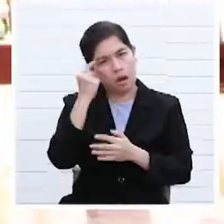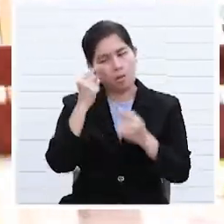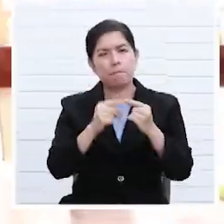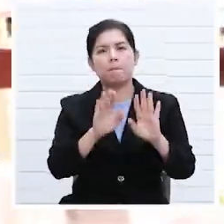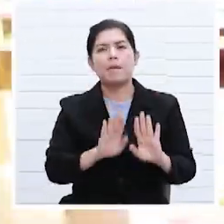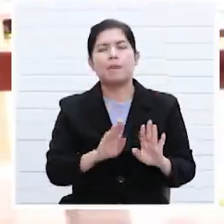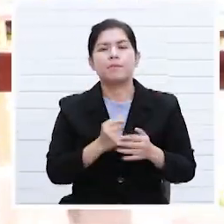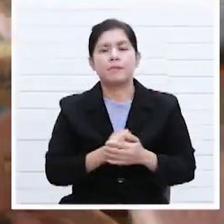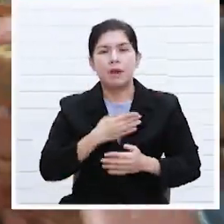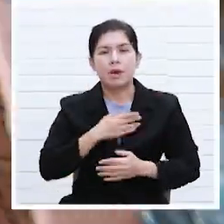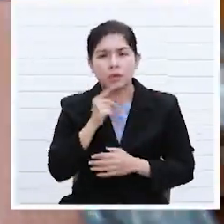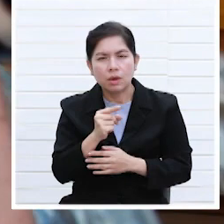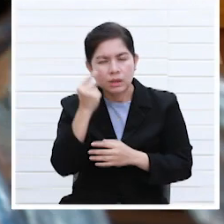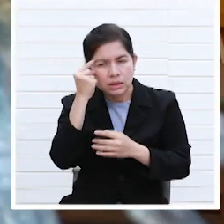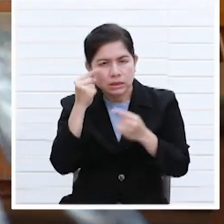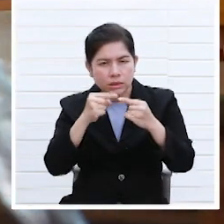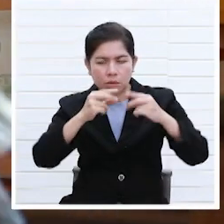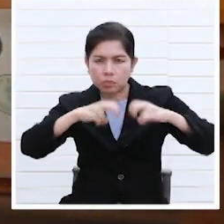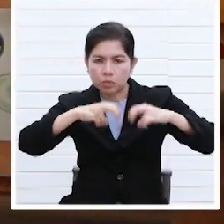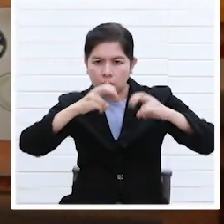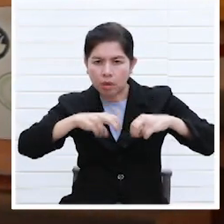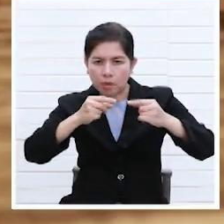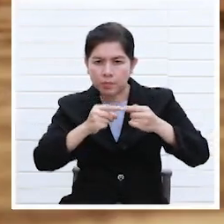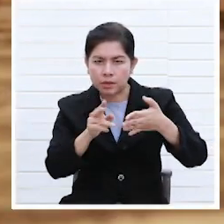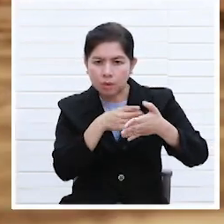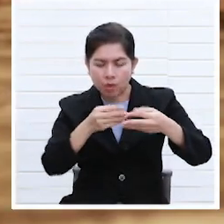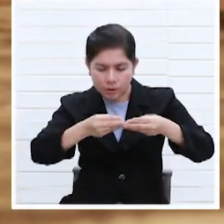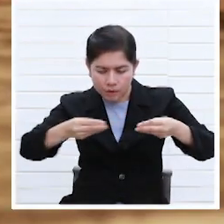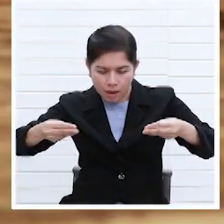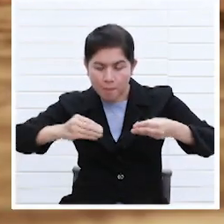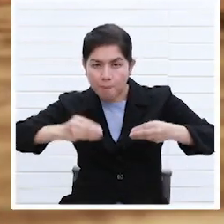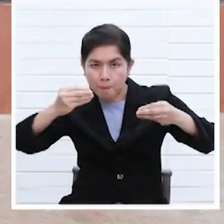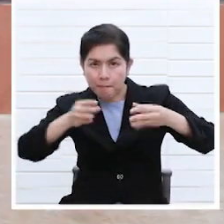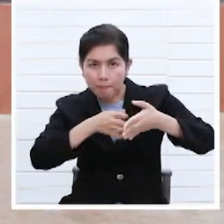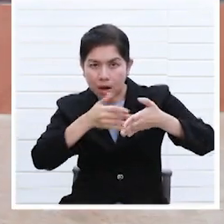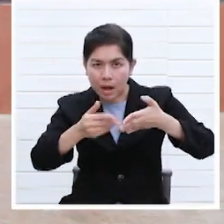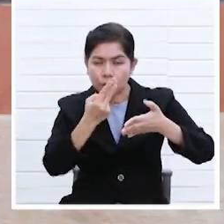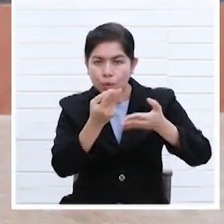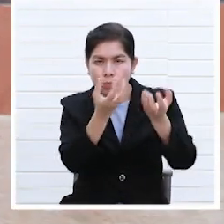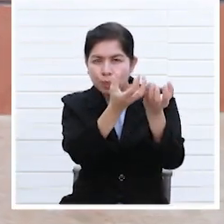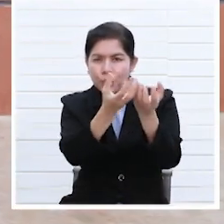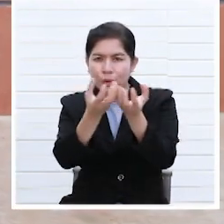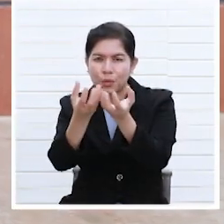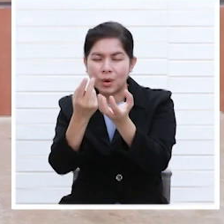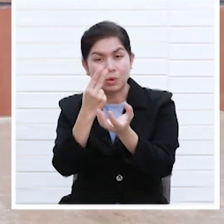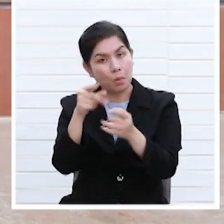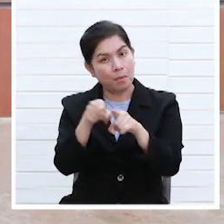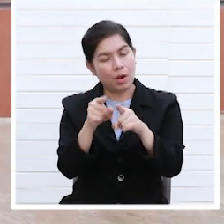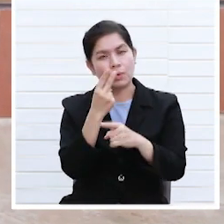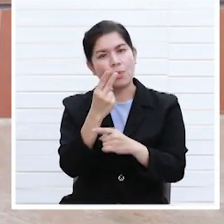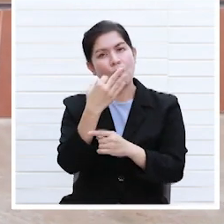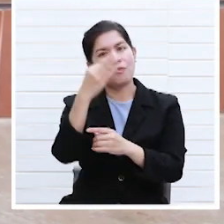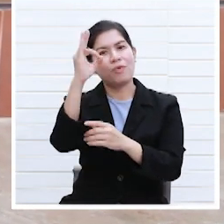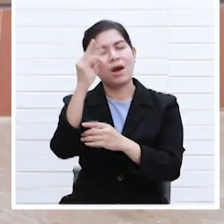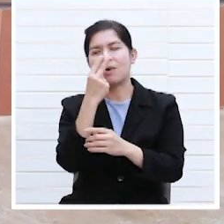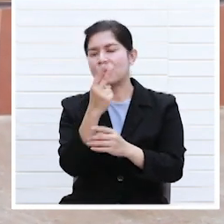ถึงจะออกมาเป็นลายนี้เราต้องมาต้องคำนวณก่อน ครับ แล้วก็แต้มเส้นยืนด้วยอาจจะเป็นลายก้อนเมฆมองขึ้นฟ้าเห็นลายก้อ